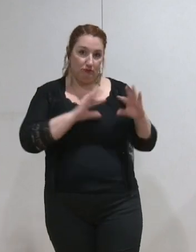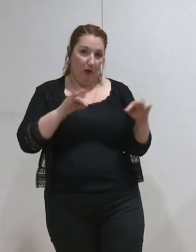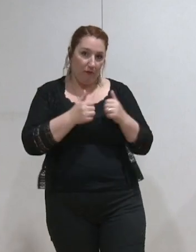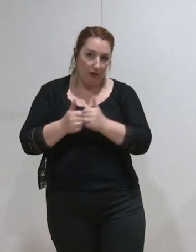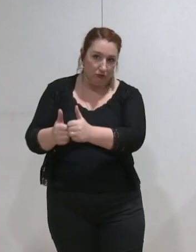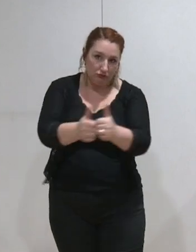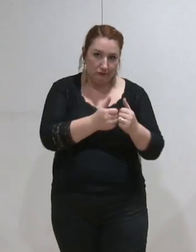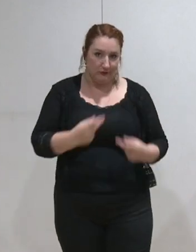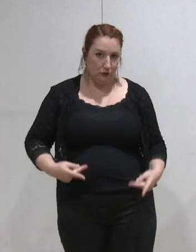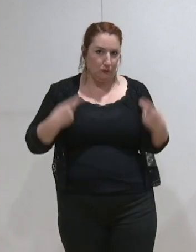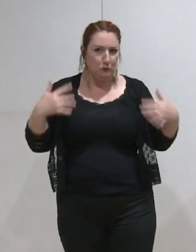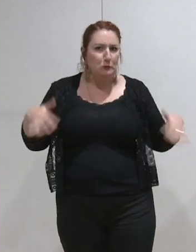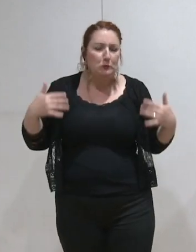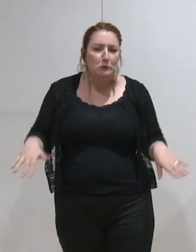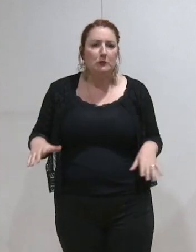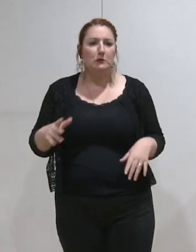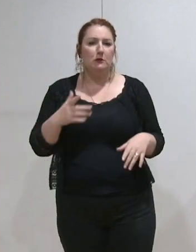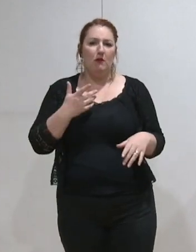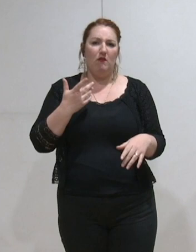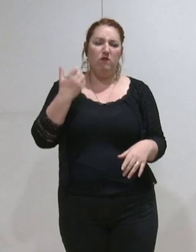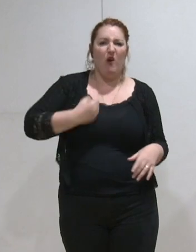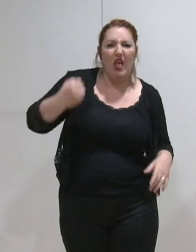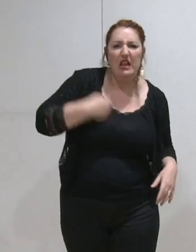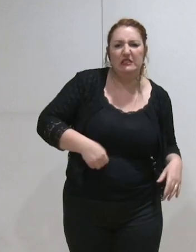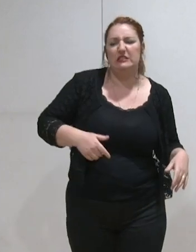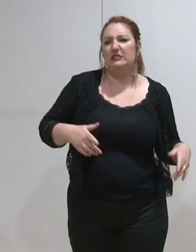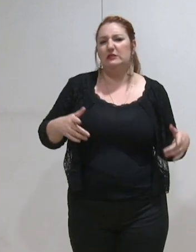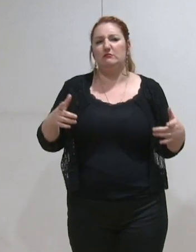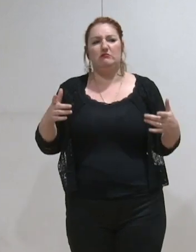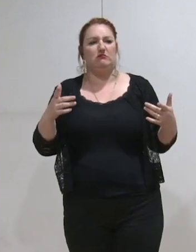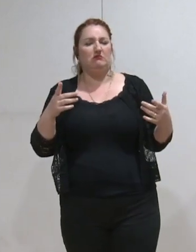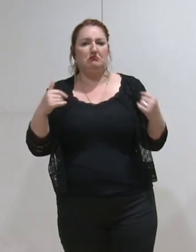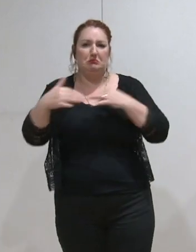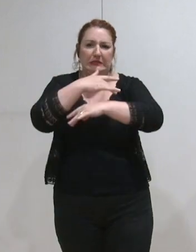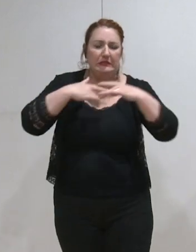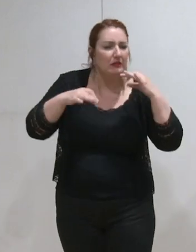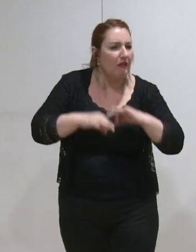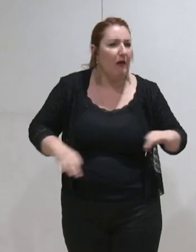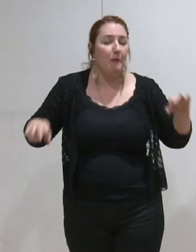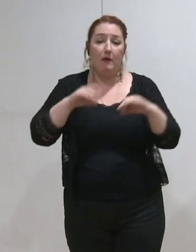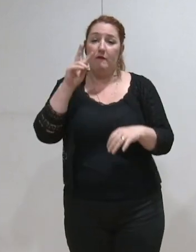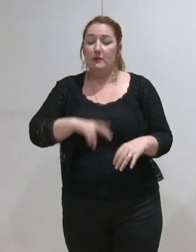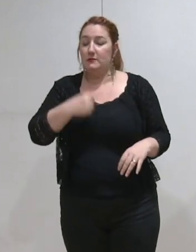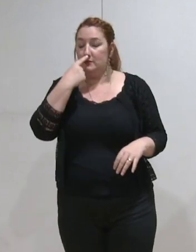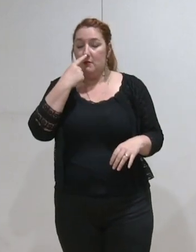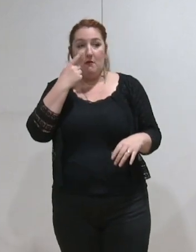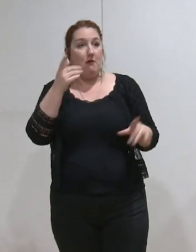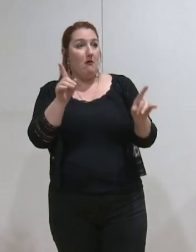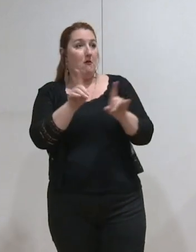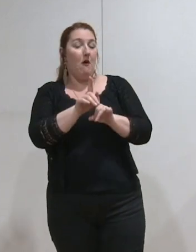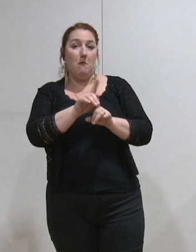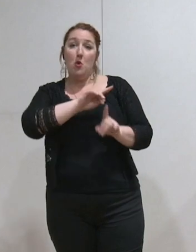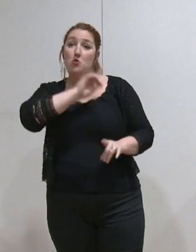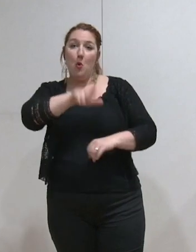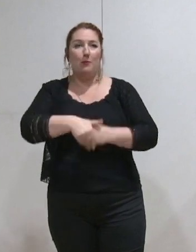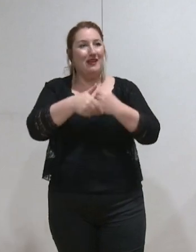vandalisme agression absence de mixité sociale le sentiment qui nous anime spparente aujourd'hui à une non assistance à immeuble ou